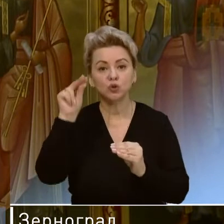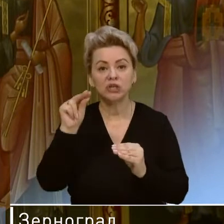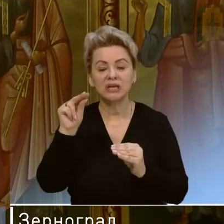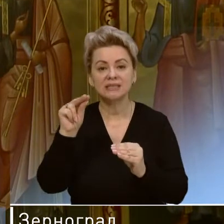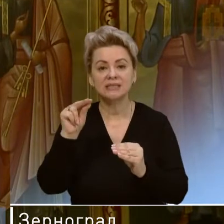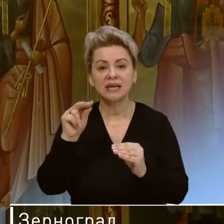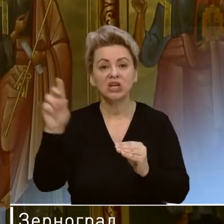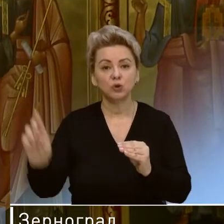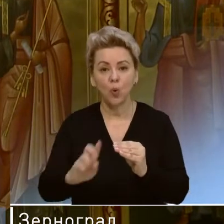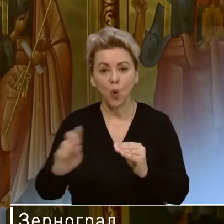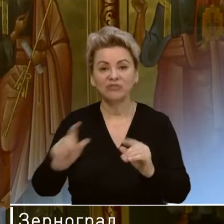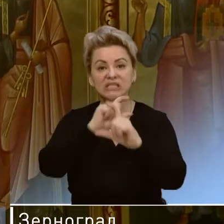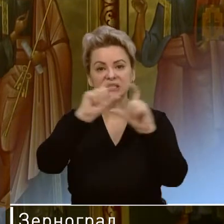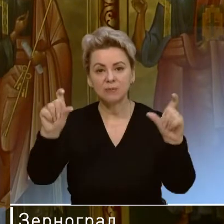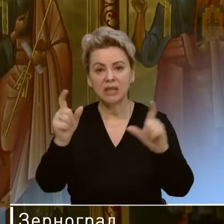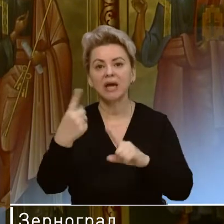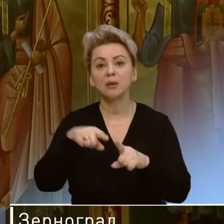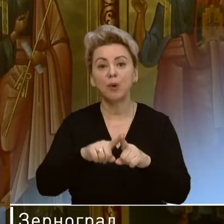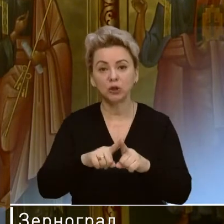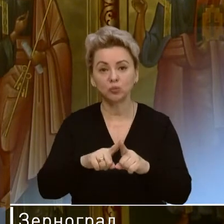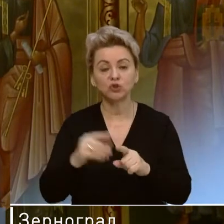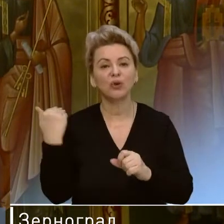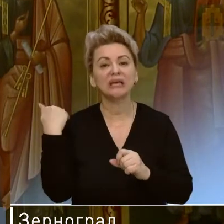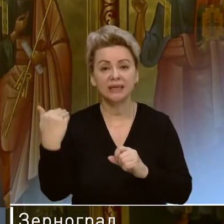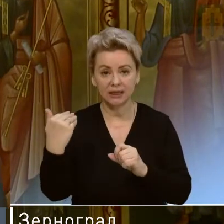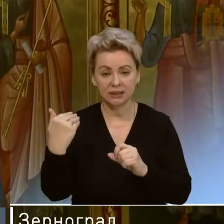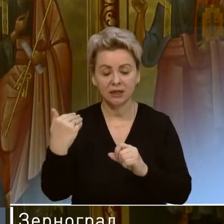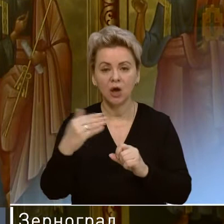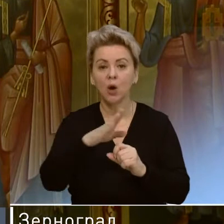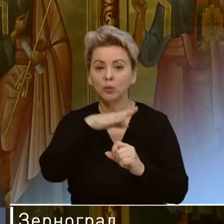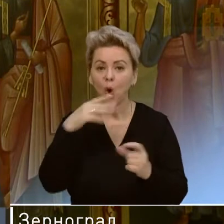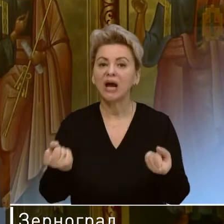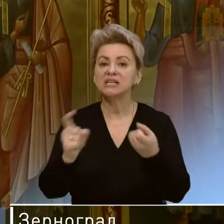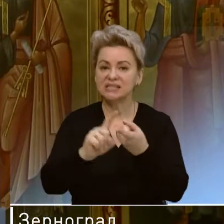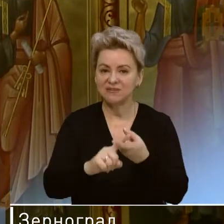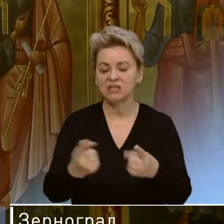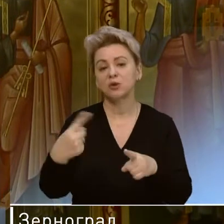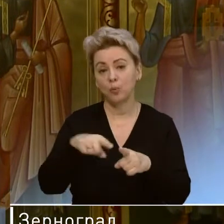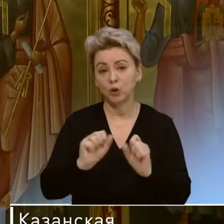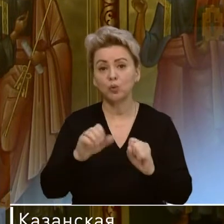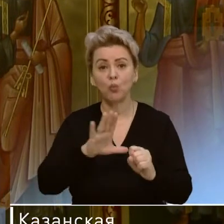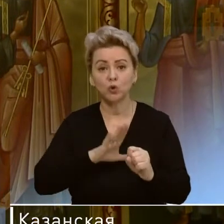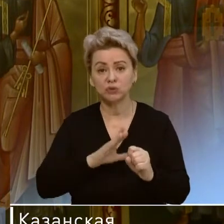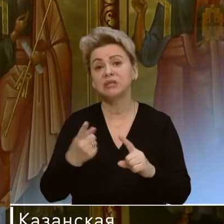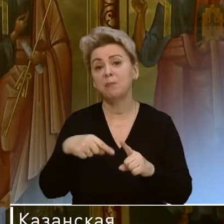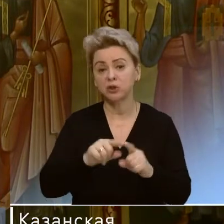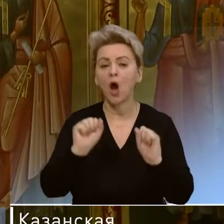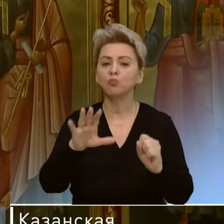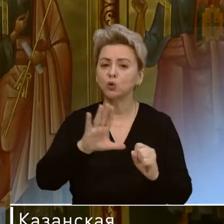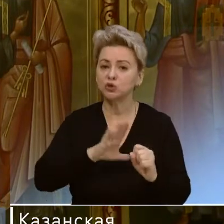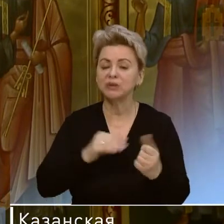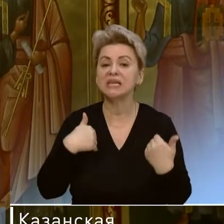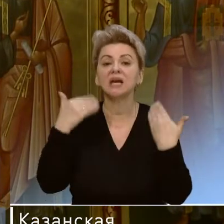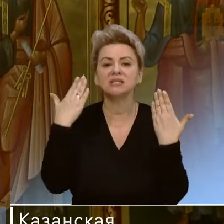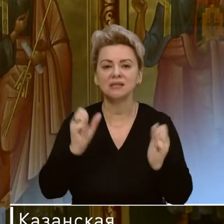духовной семинарии, потому что их многое связывает. И поэтому, может быть, поэтому, может быть,